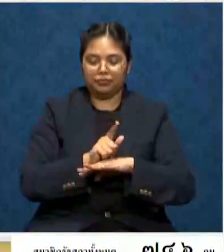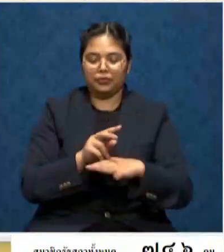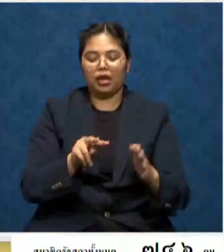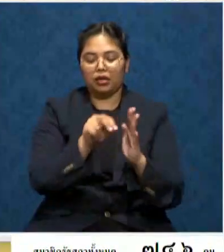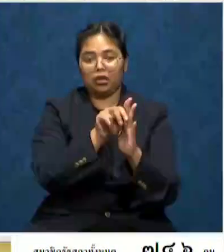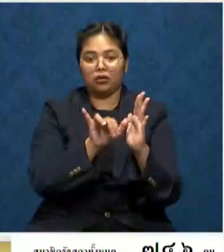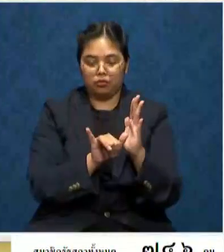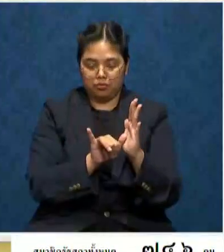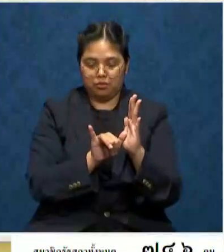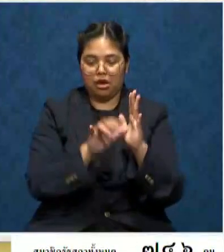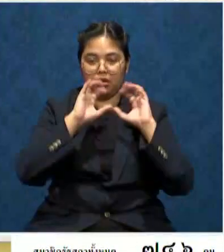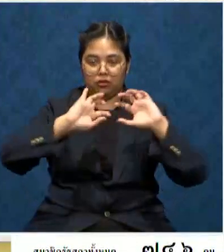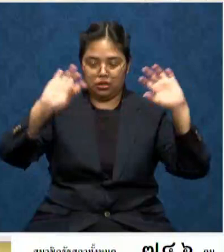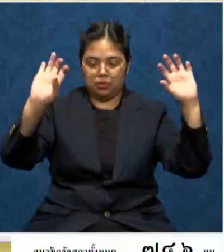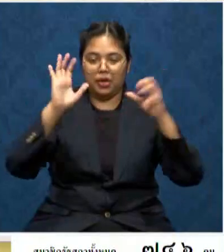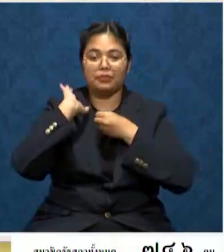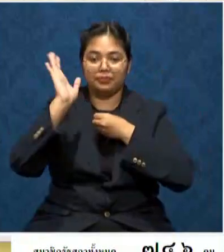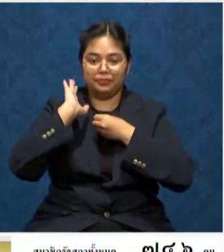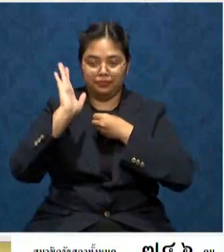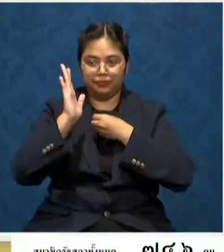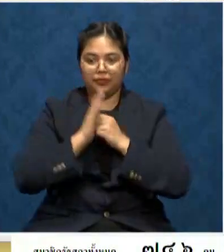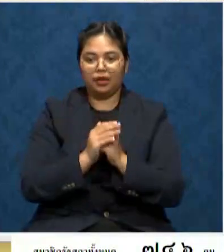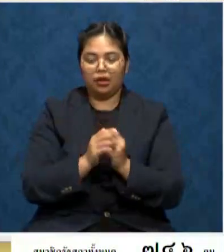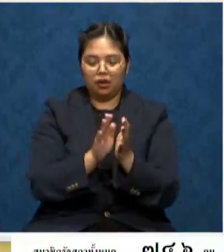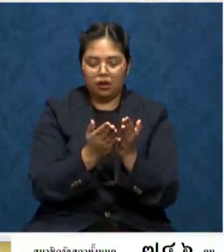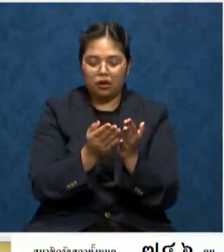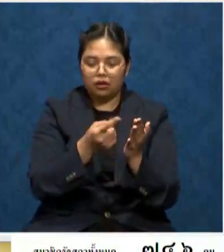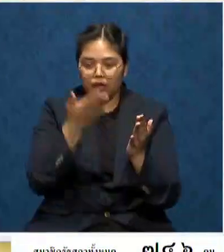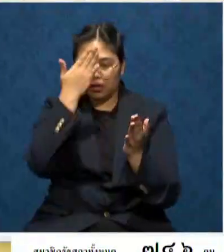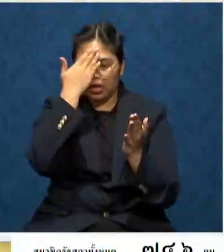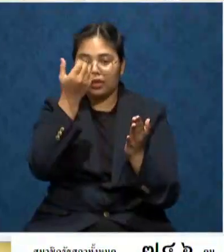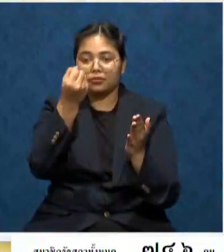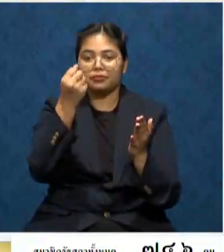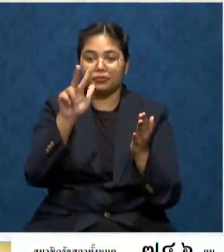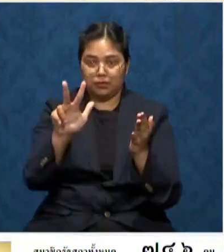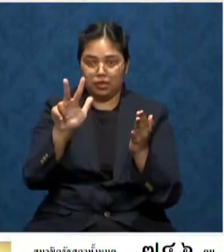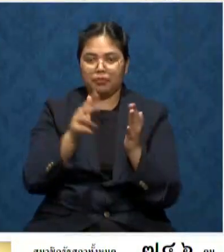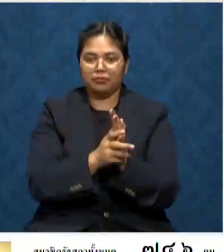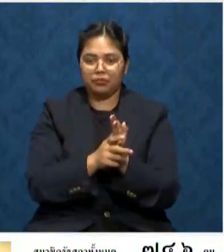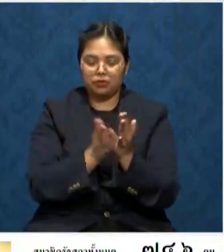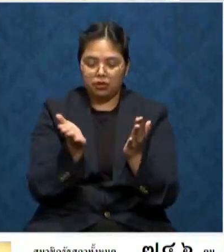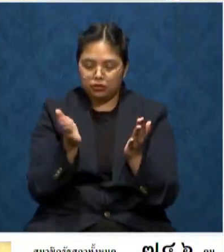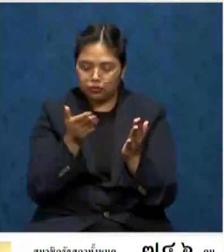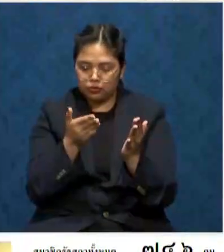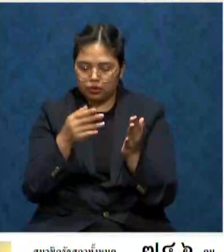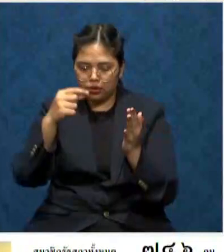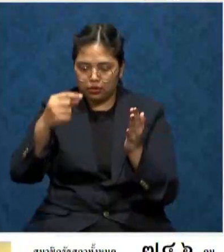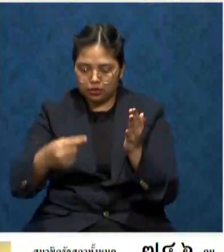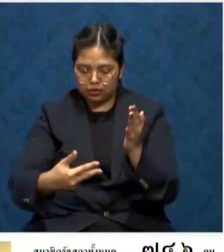บายของขนาศตรี ชุดนี้ในหน้าที่ 13ถ้ตัประทานจะเปิดดูใยอดหน้าที่ 3